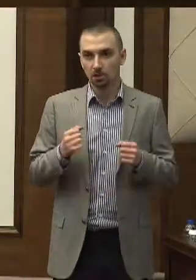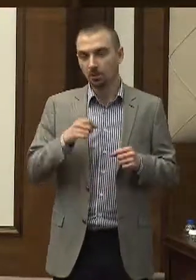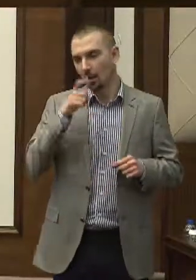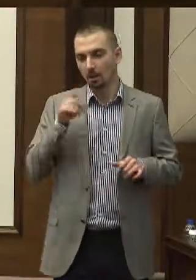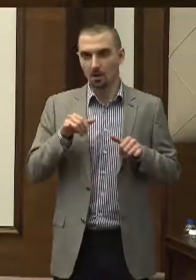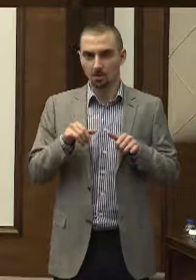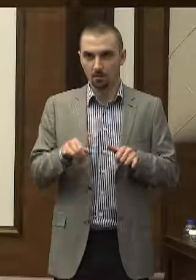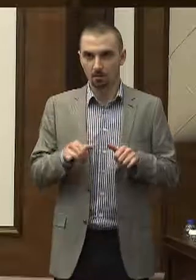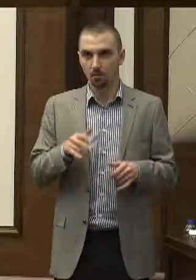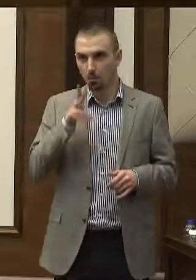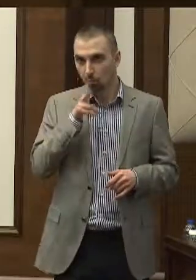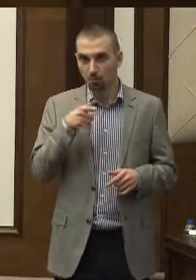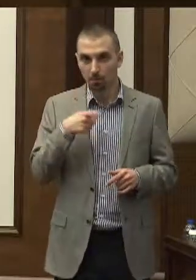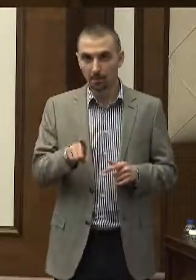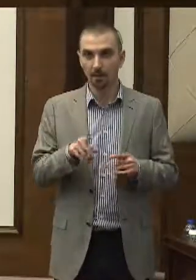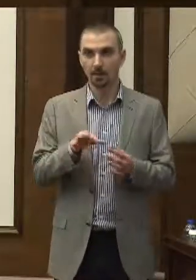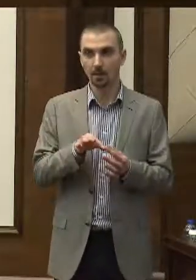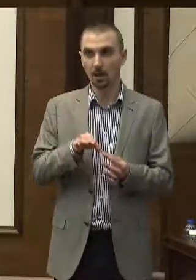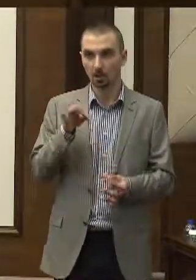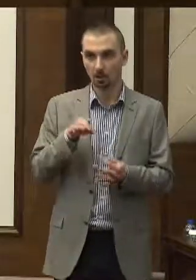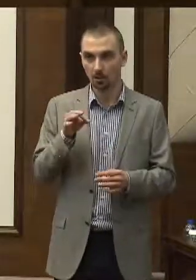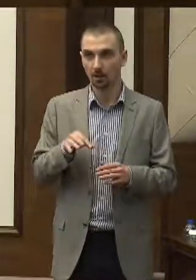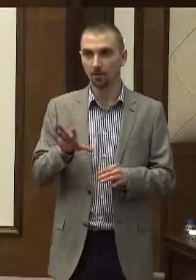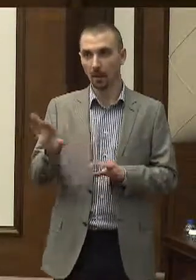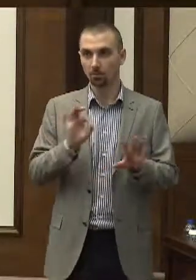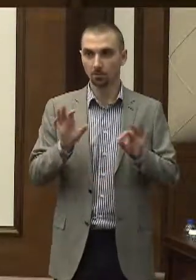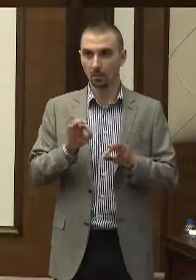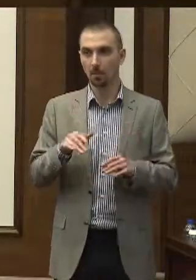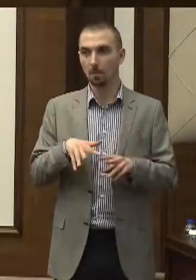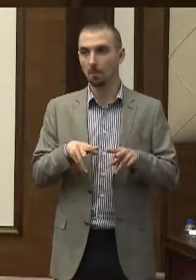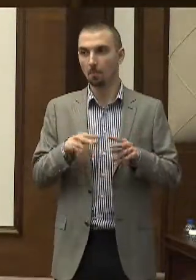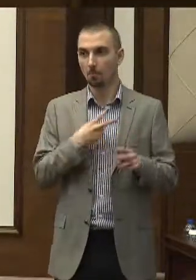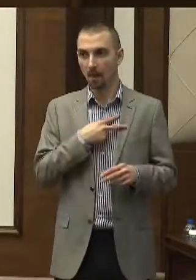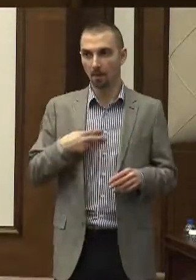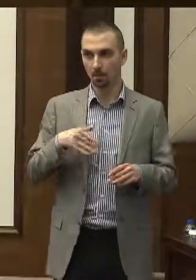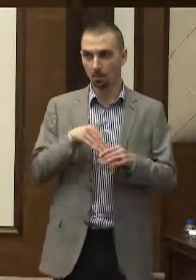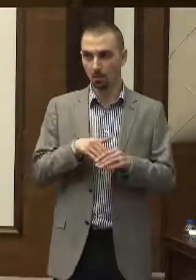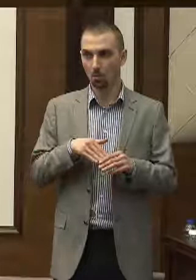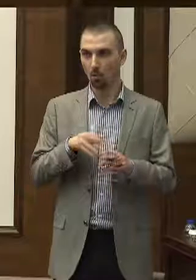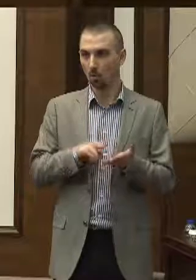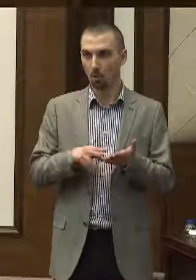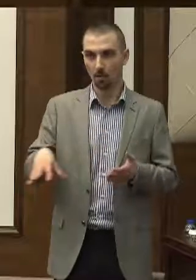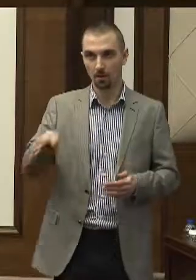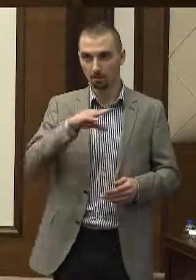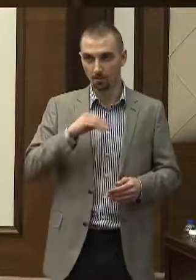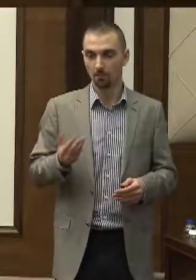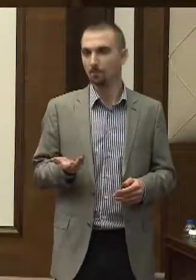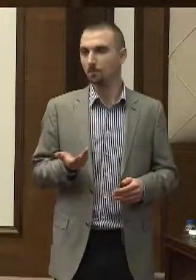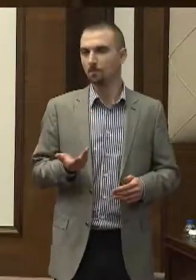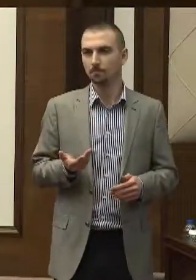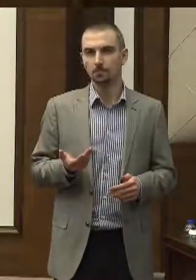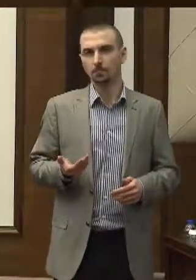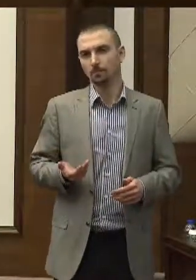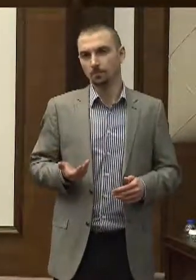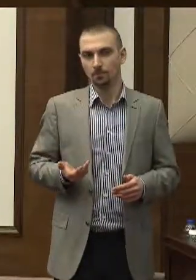milyon. 300 bin kişinin seçmiş olduğu belediye meclis üyeleri olarak bugüne kadar ortaya koymuş olduğunuz